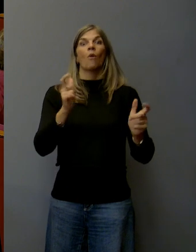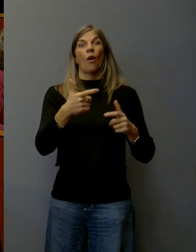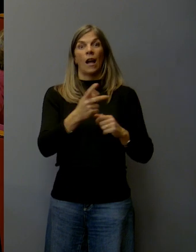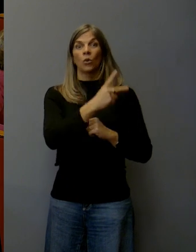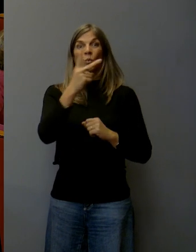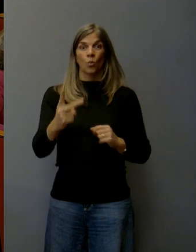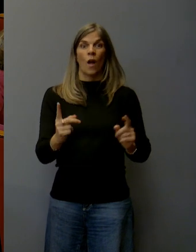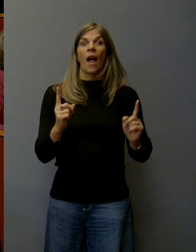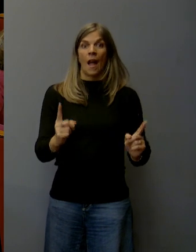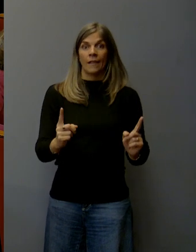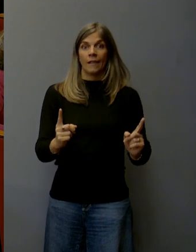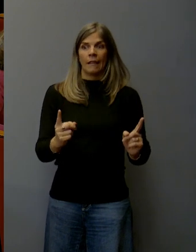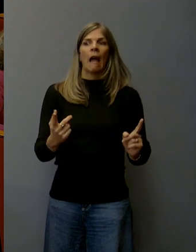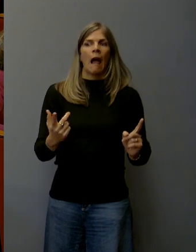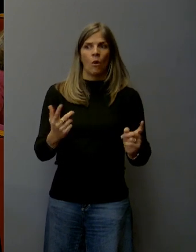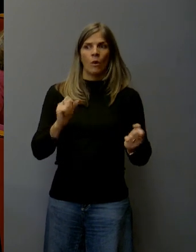anni però